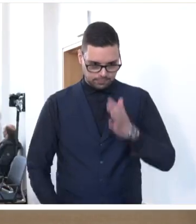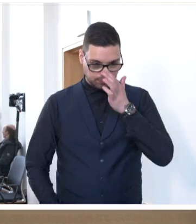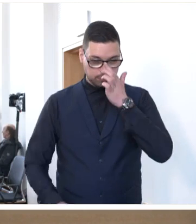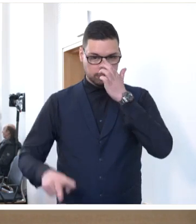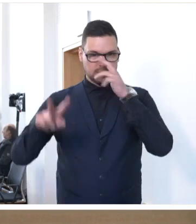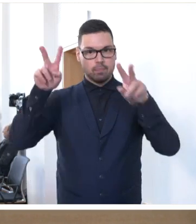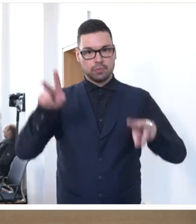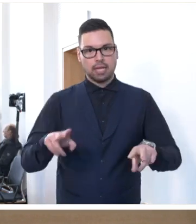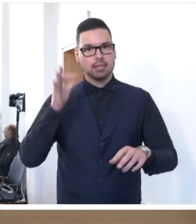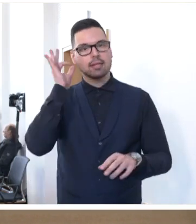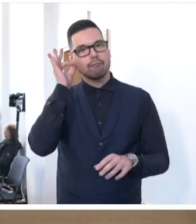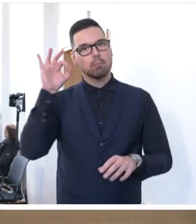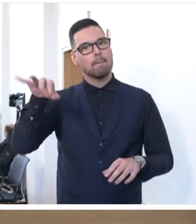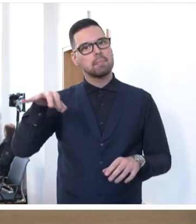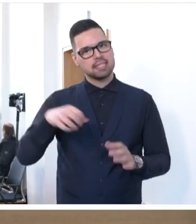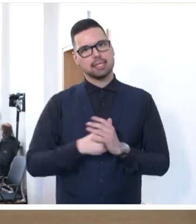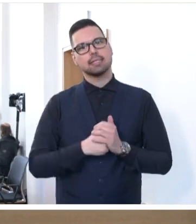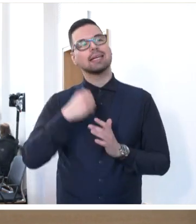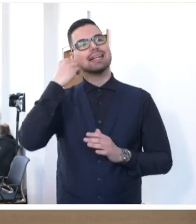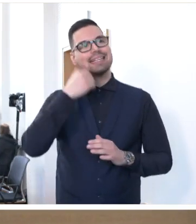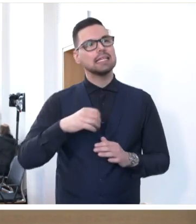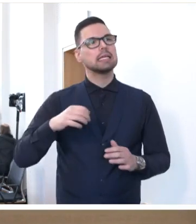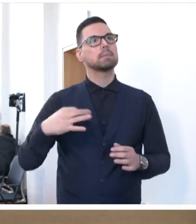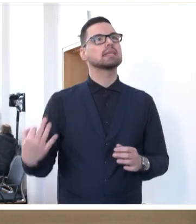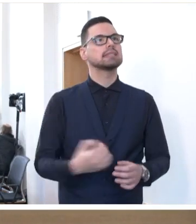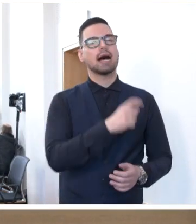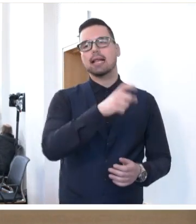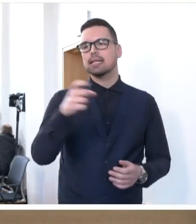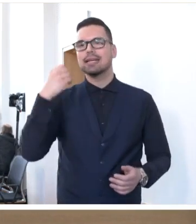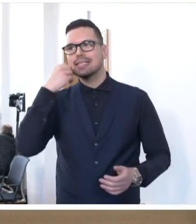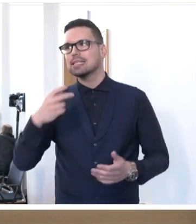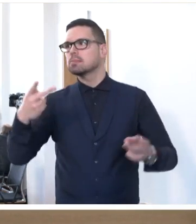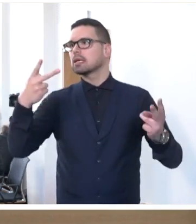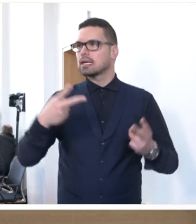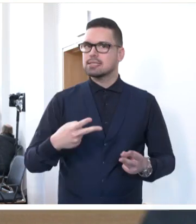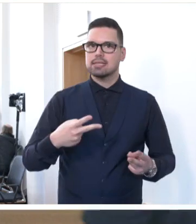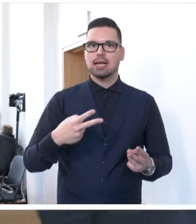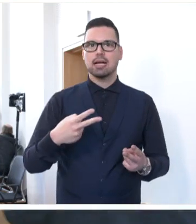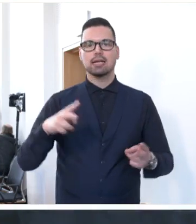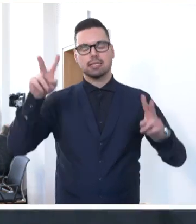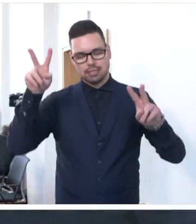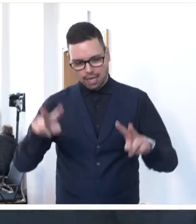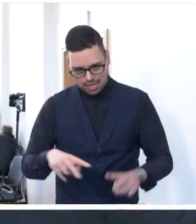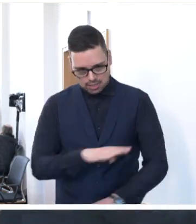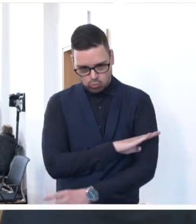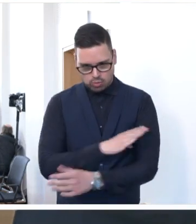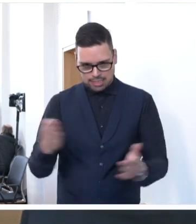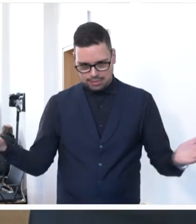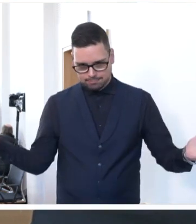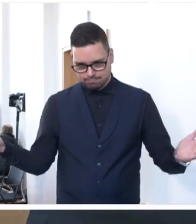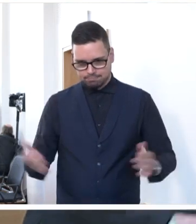Sehr geehrte Frau Präsidentin, liebe Saarländerinnen und Saarländer, liebe Gäste, sehr geehrte Kolleginnen und Kollegen.